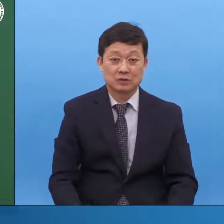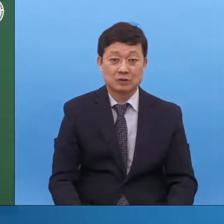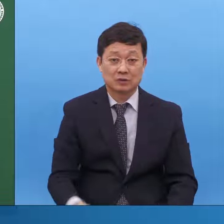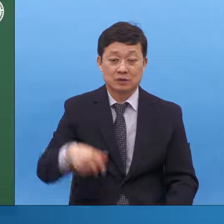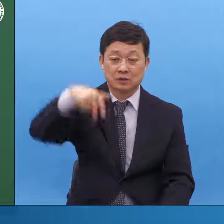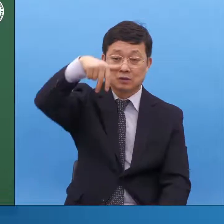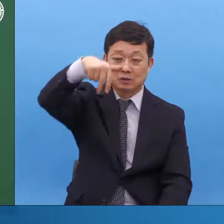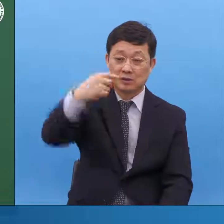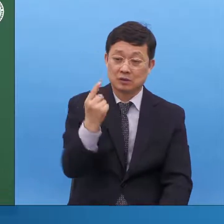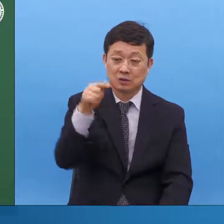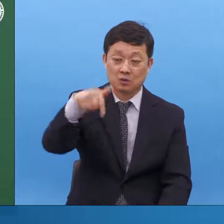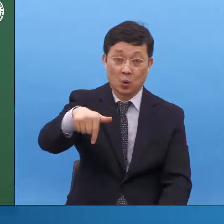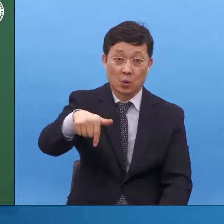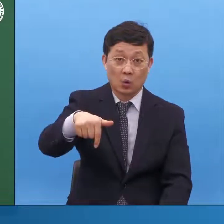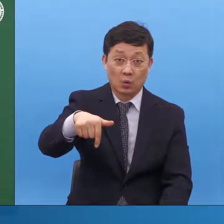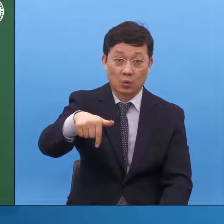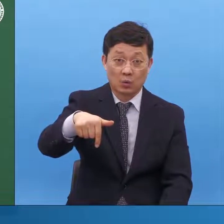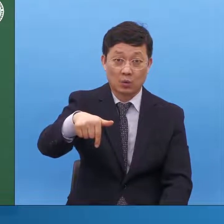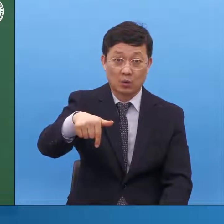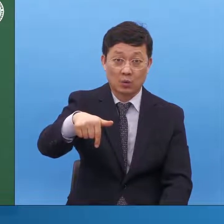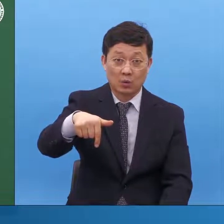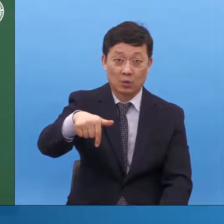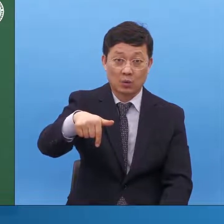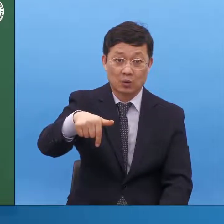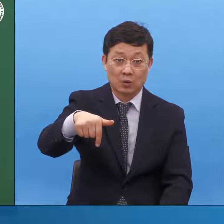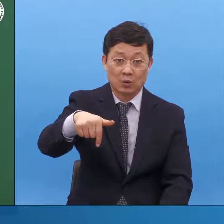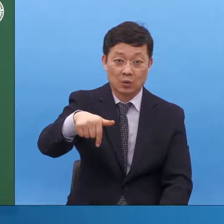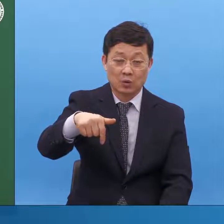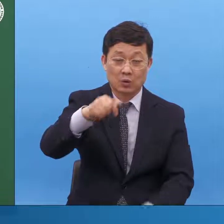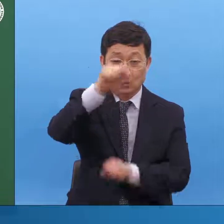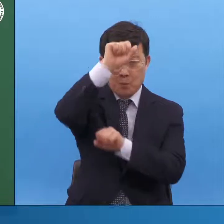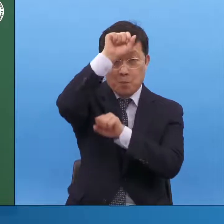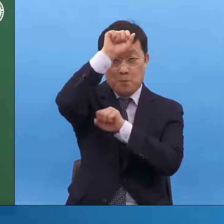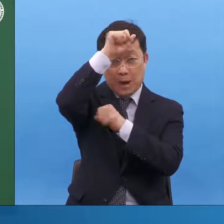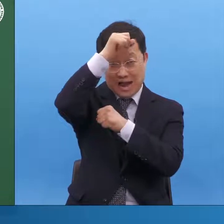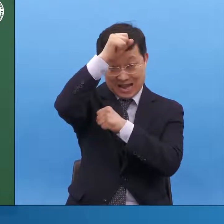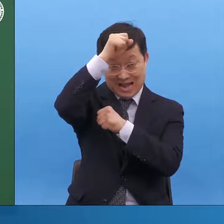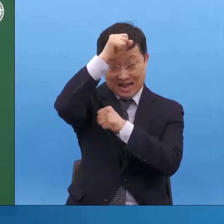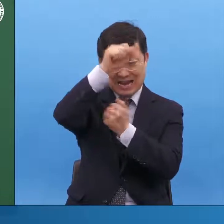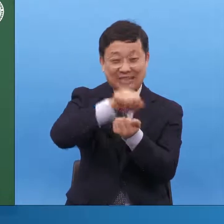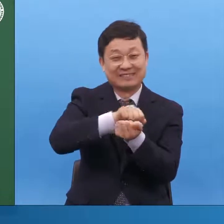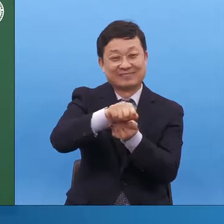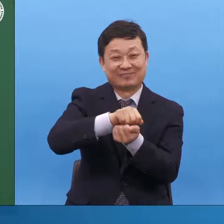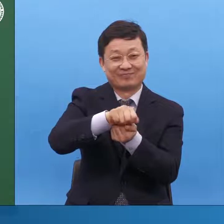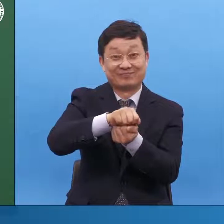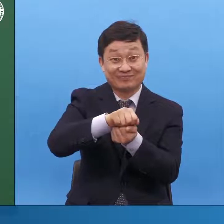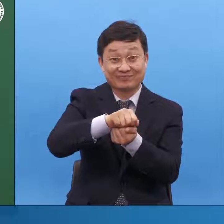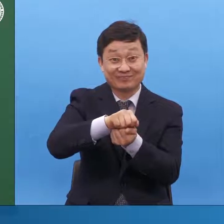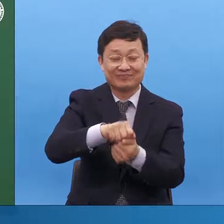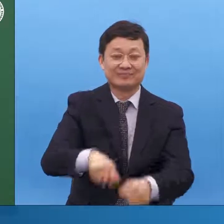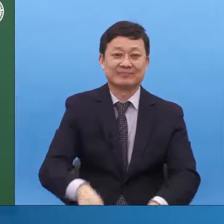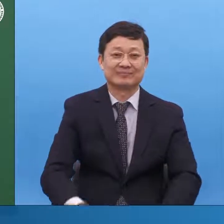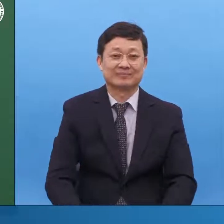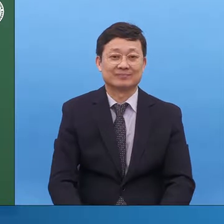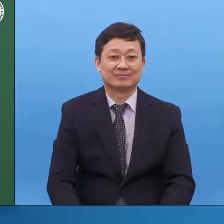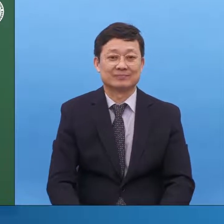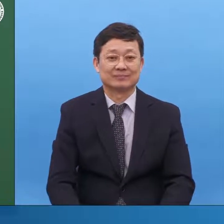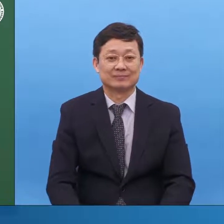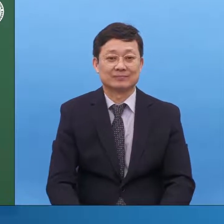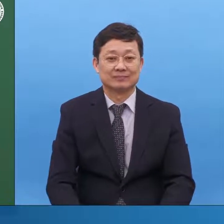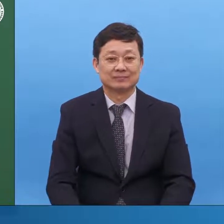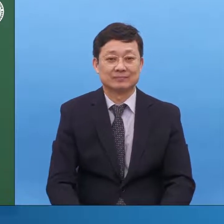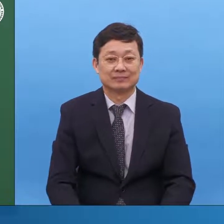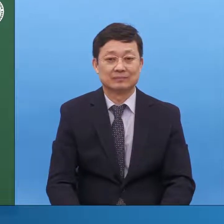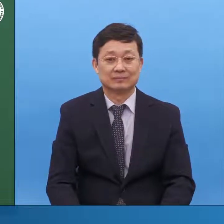세족이니까. And it's talking about washing your feet. 세수는 손 씻는 거고 세족은 발 씻는 거예요. And so we're talking about washing your feet. 그거